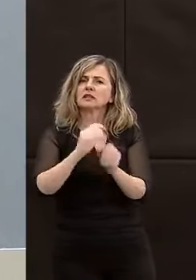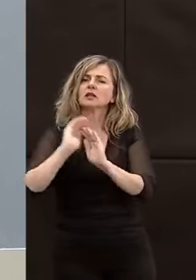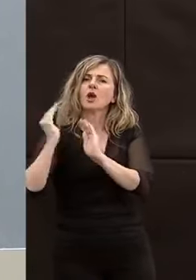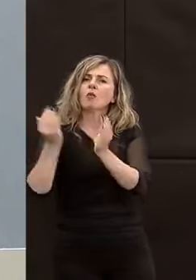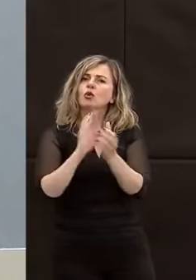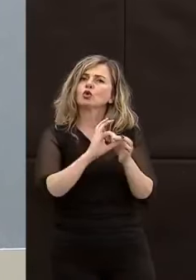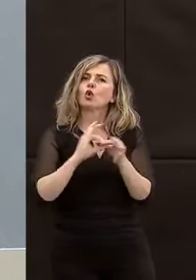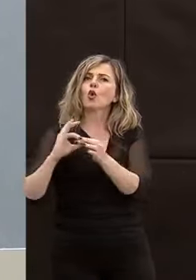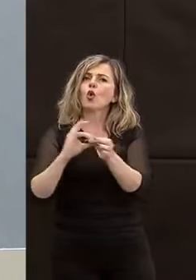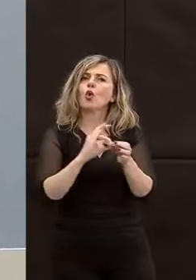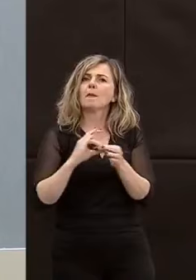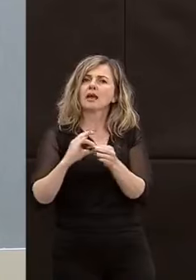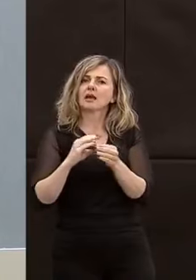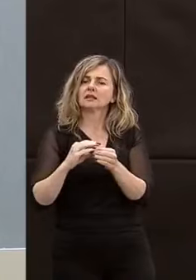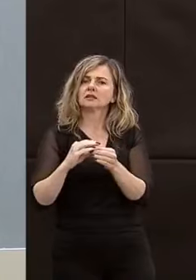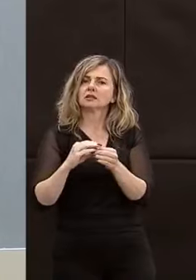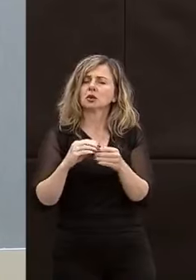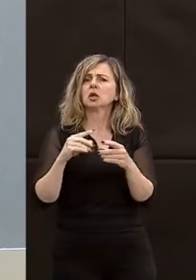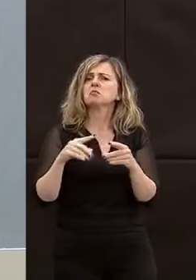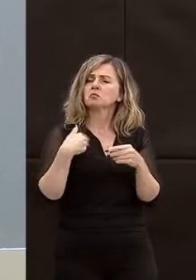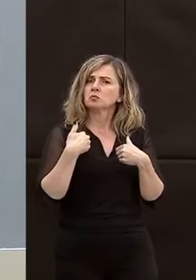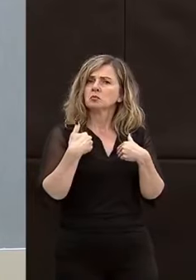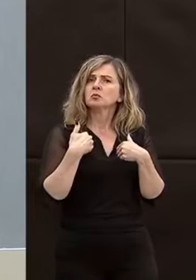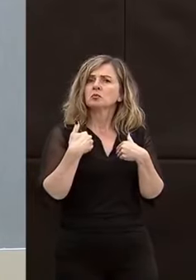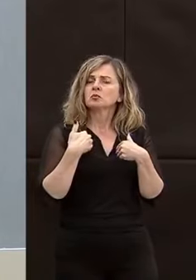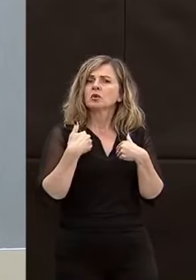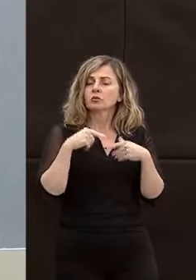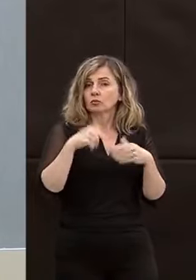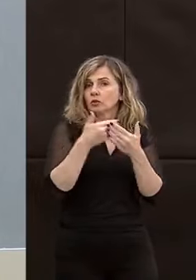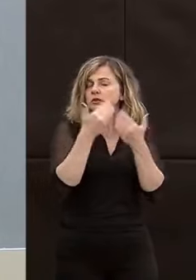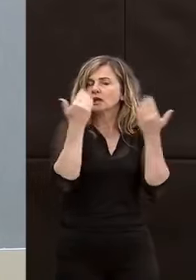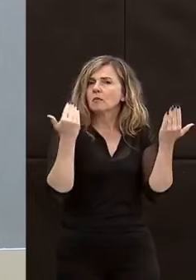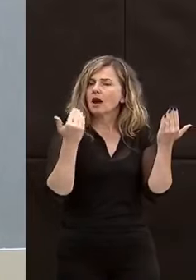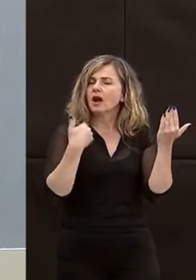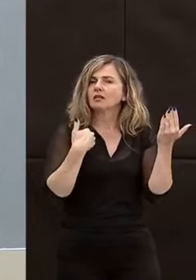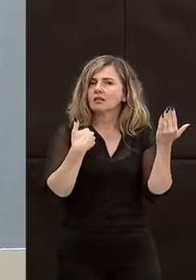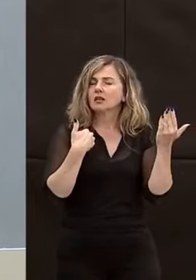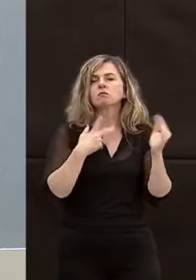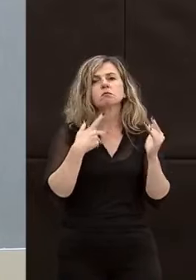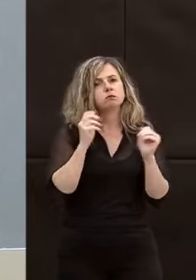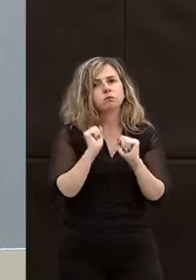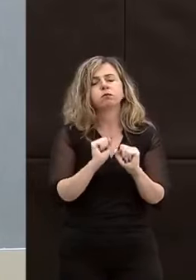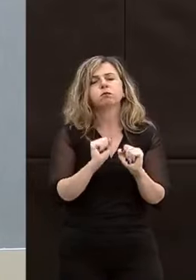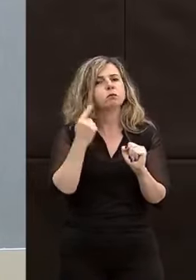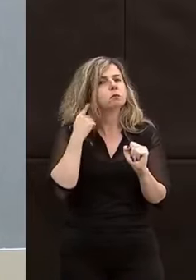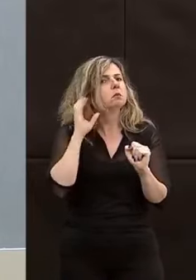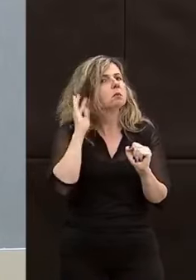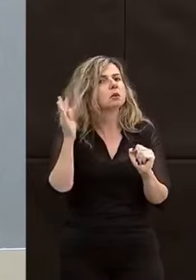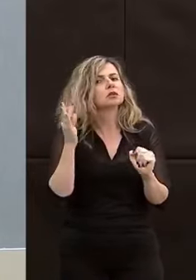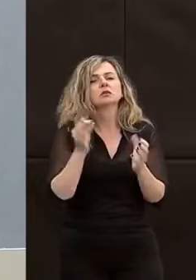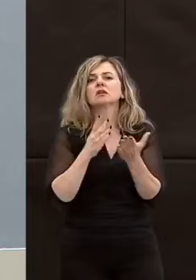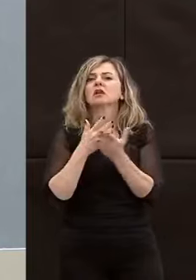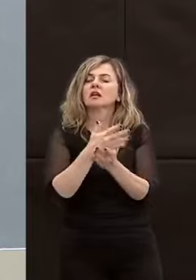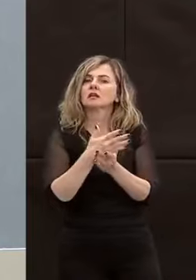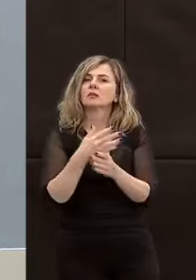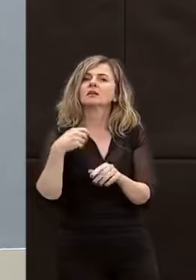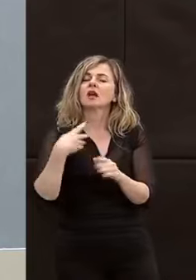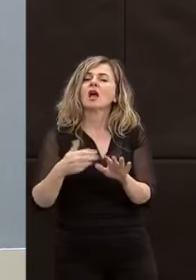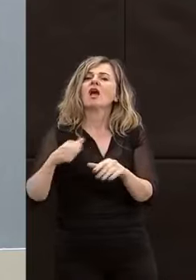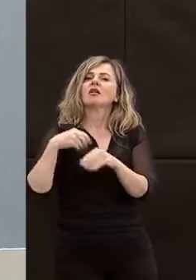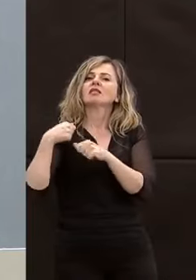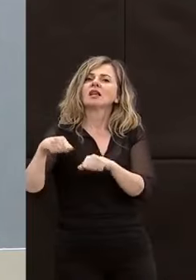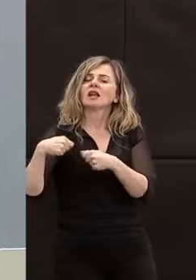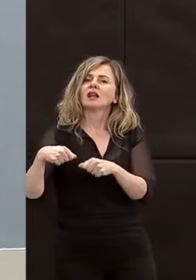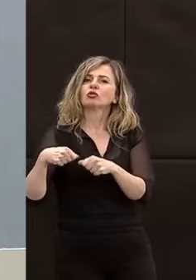della cooperazione io ho avuto questa mattina ho avuto la possibilità di sentire direttamente il direttore della